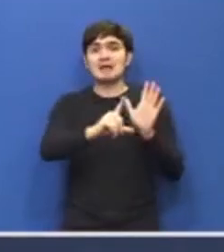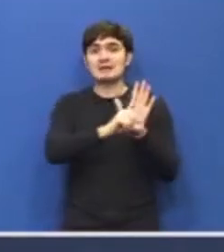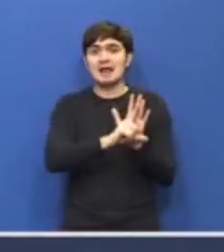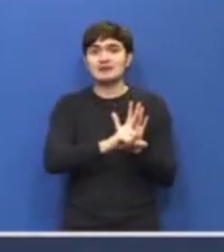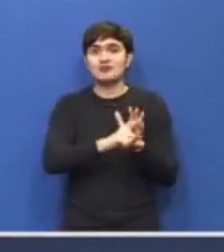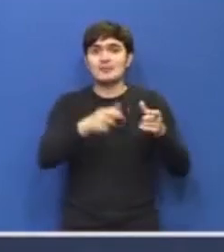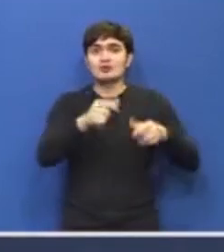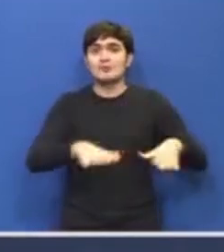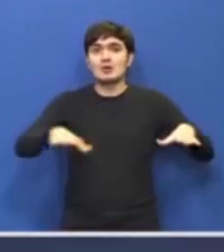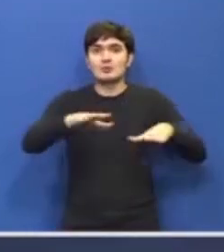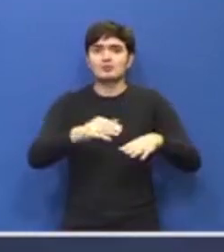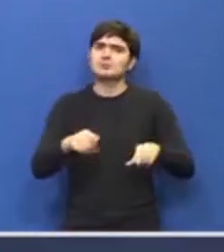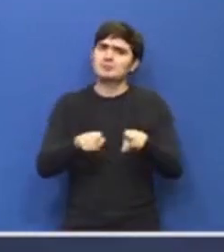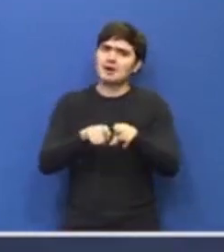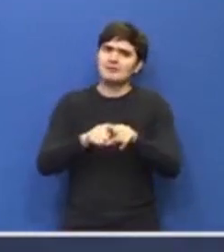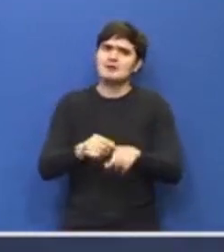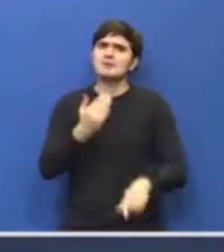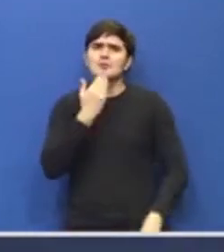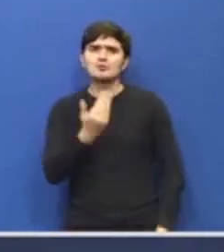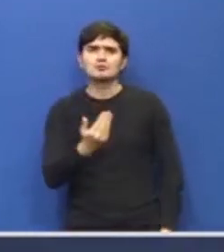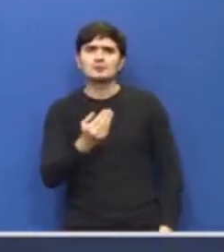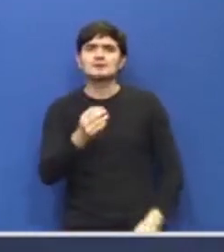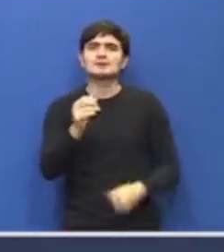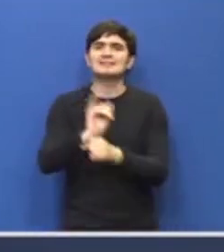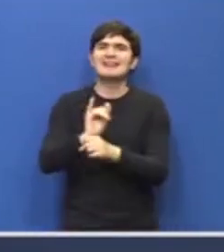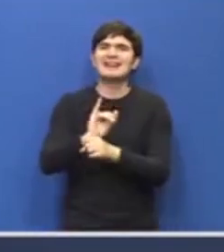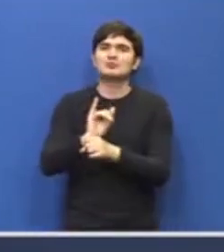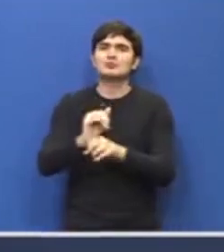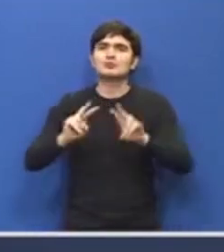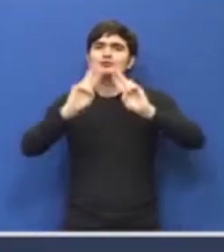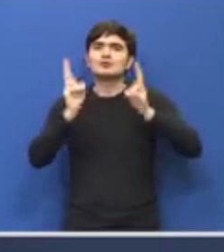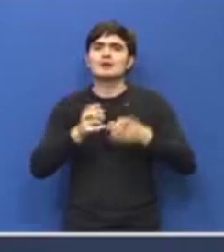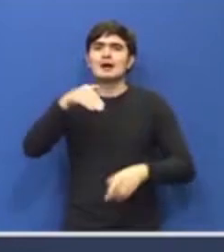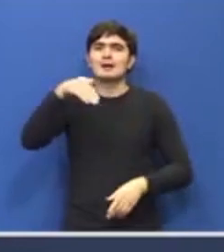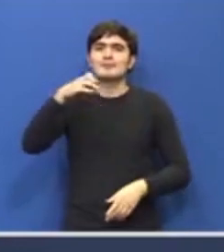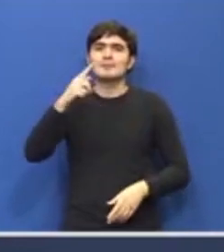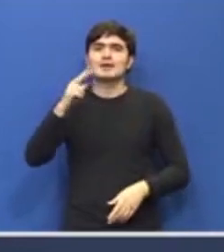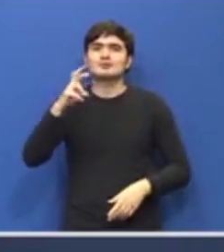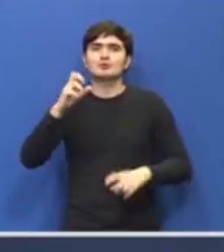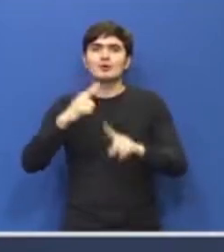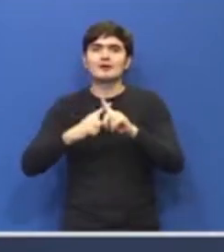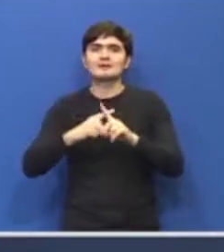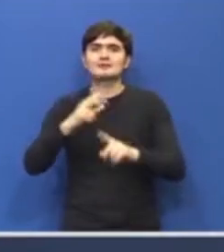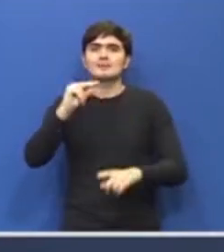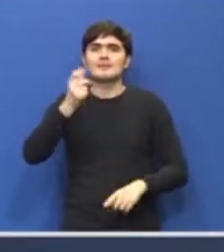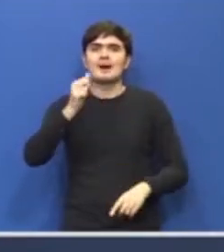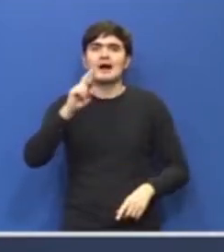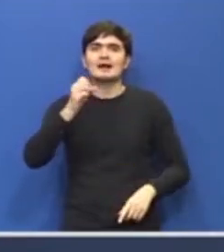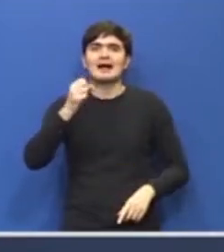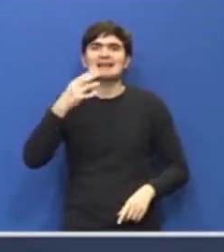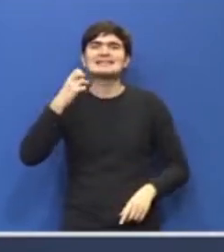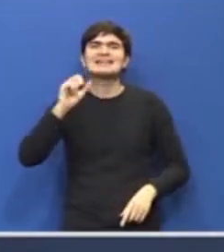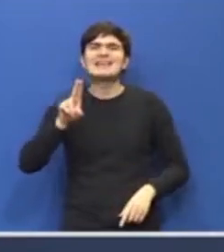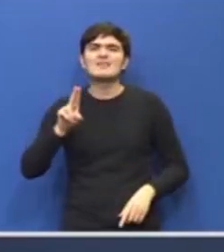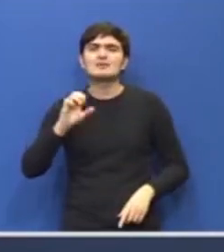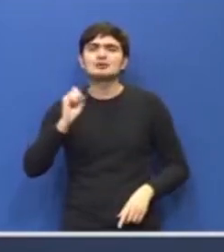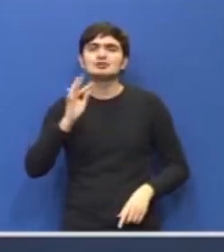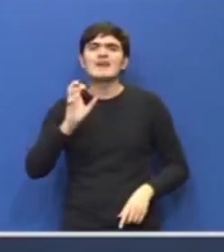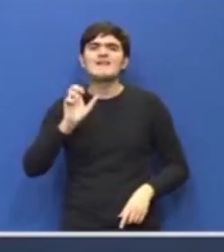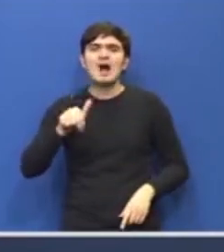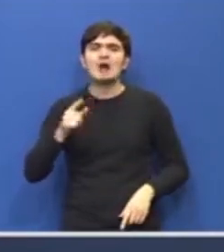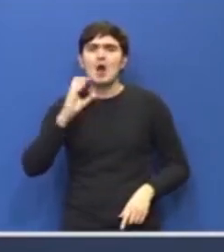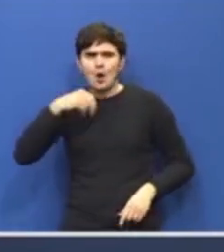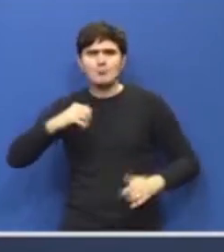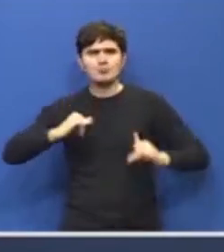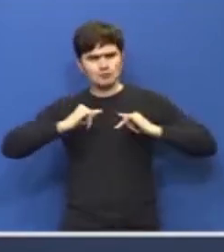public. Mulțumesc de asemenea directorului general al Metrorex, Ștefan Paraschiv, un om curajos, un om care